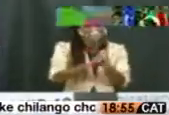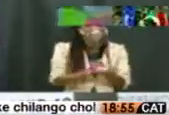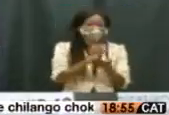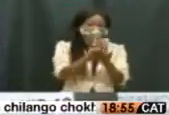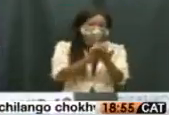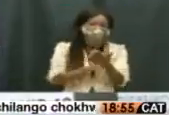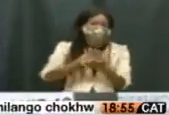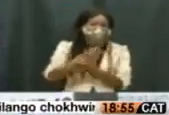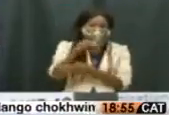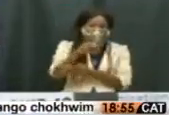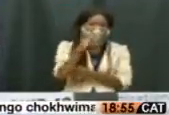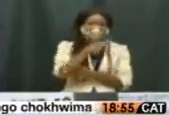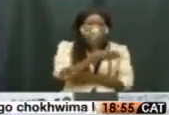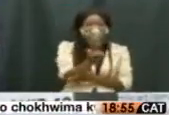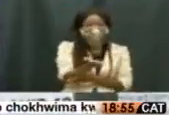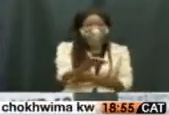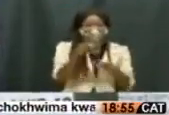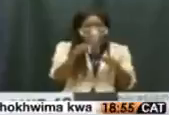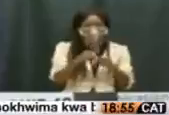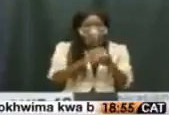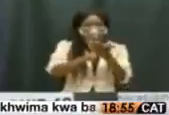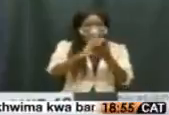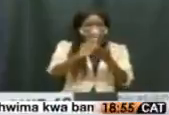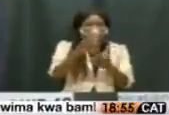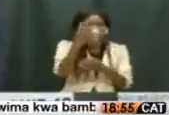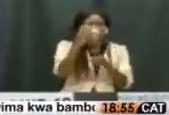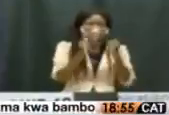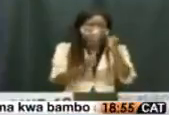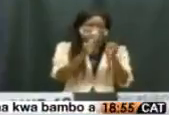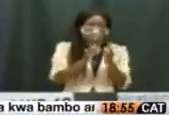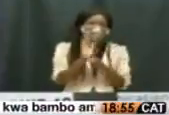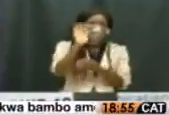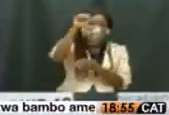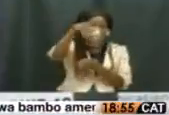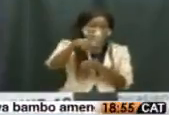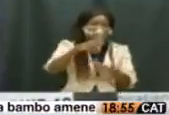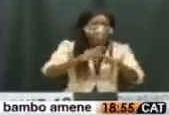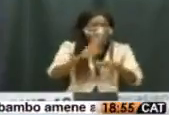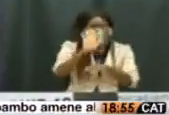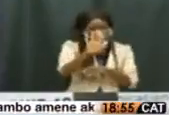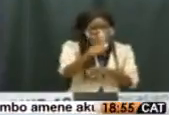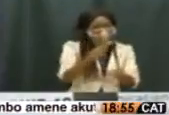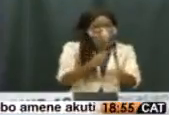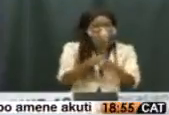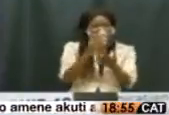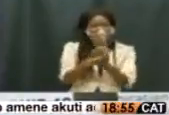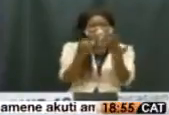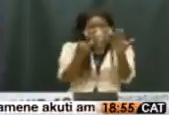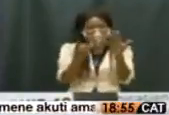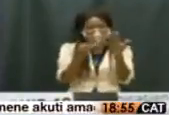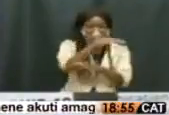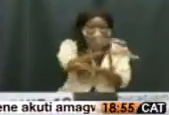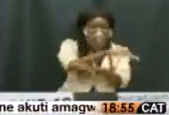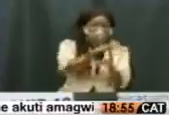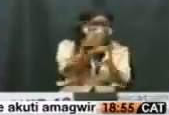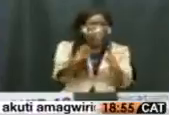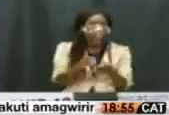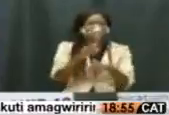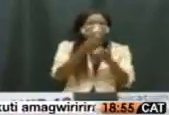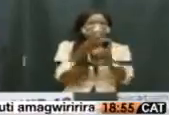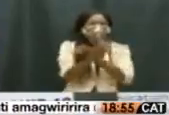programu yathu tsiku lalero la chinayi pa 4 Maliji muzakhale poso mawa nthawi ya 6:30 madzulo ngati meja tinayambira kumene ndizafotokozeni zina